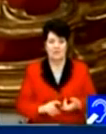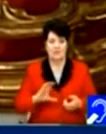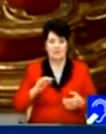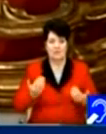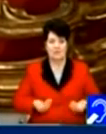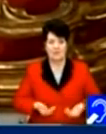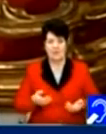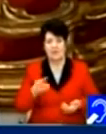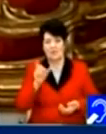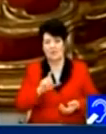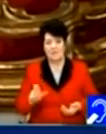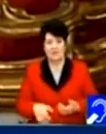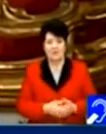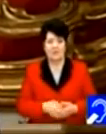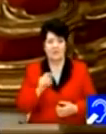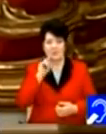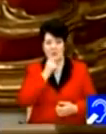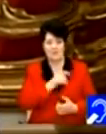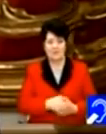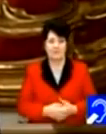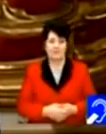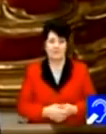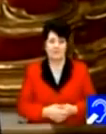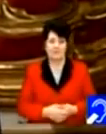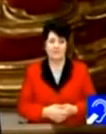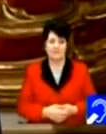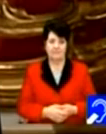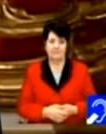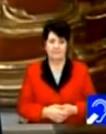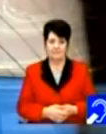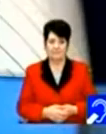sociale, umane, economice și umane actuale.